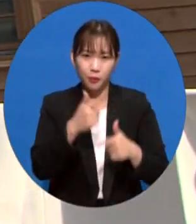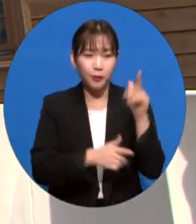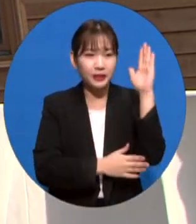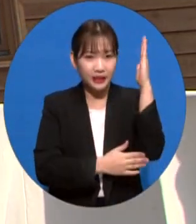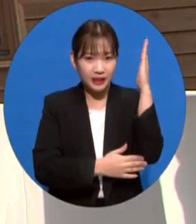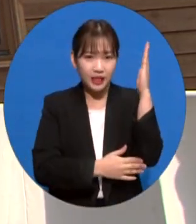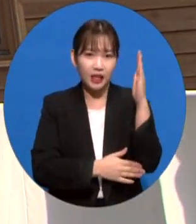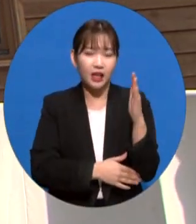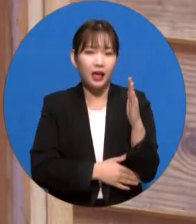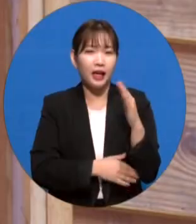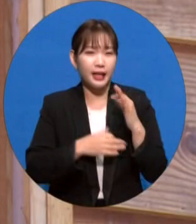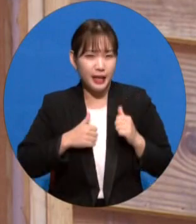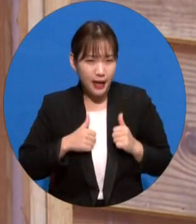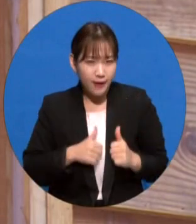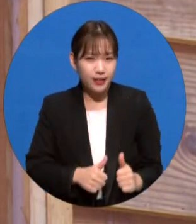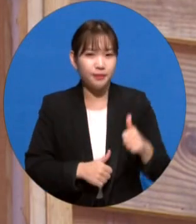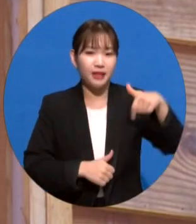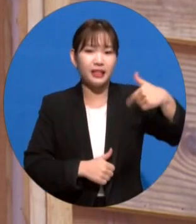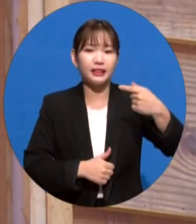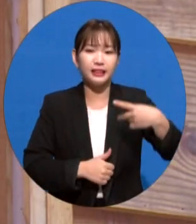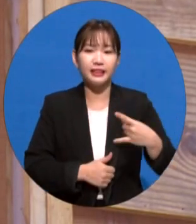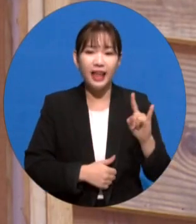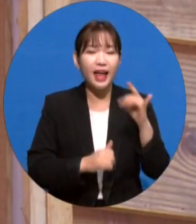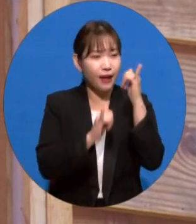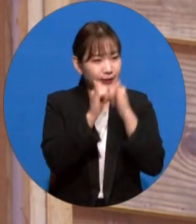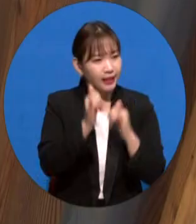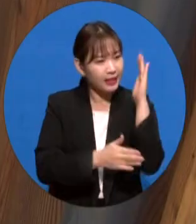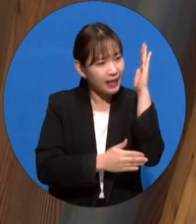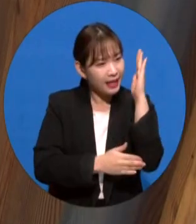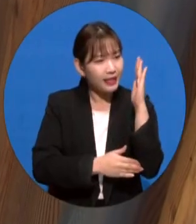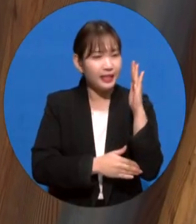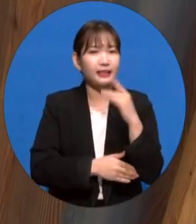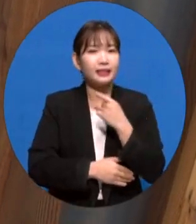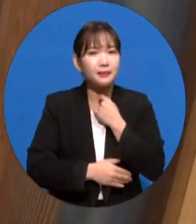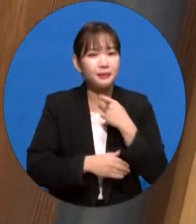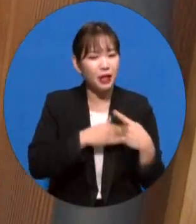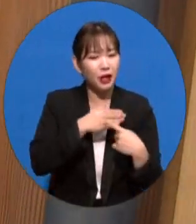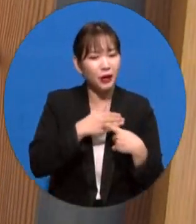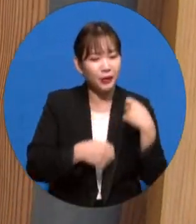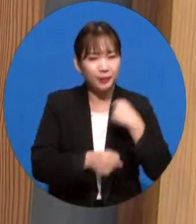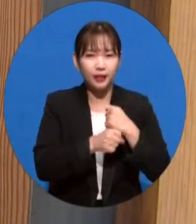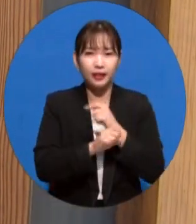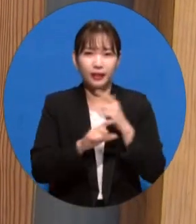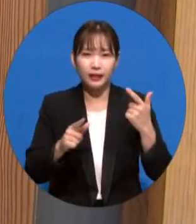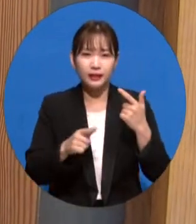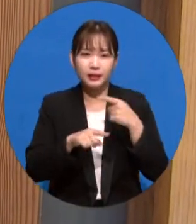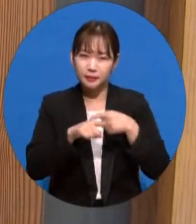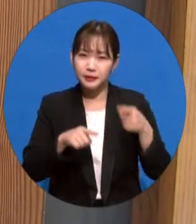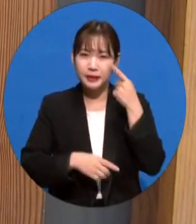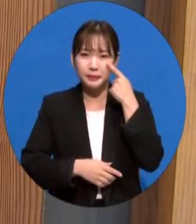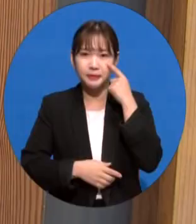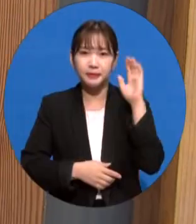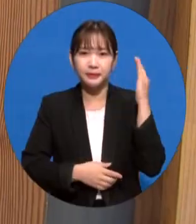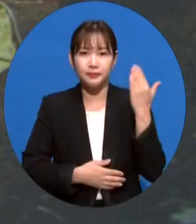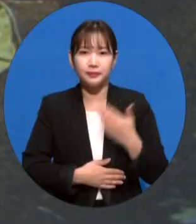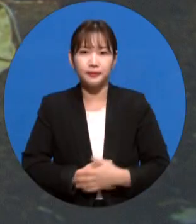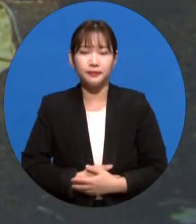목포시가 애써 근대의 옷을 입히고 있는 건 아닌지 따져볼 일입니다. MBC 뉴스 양현승입니다.